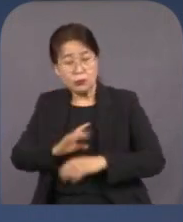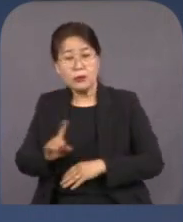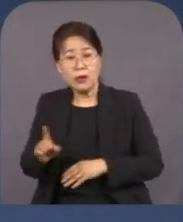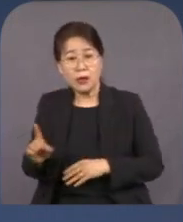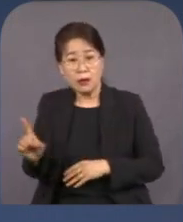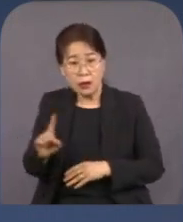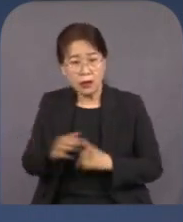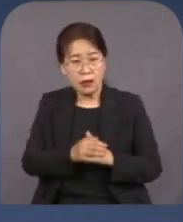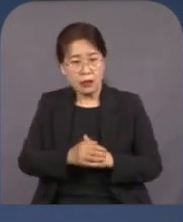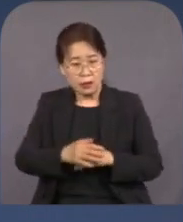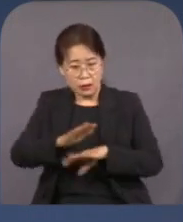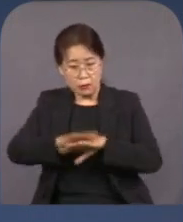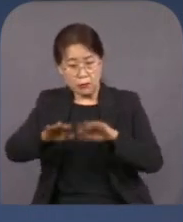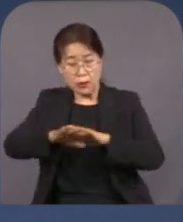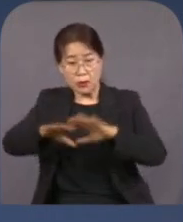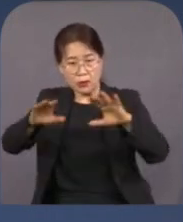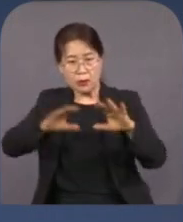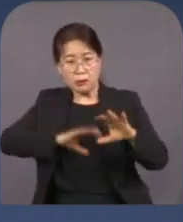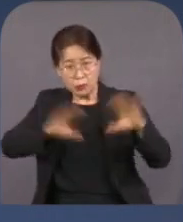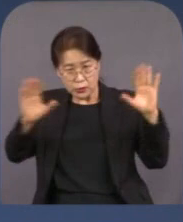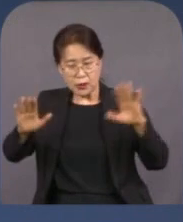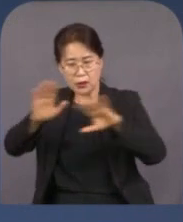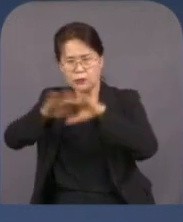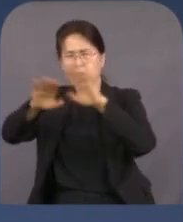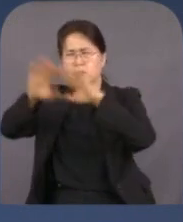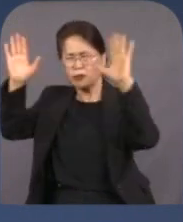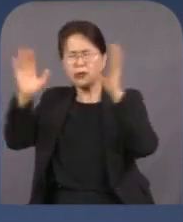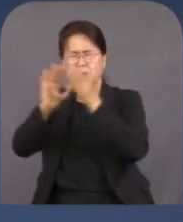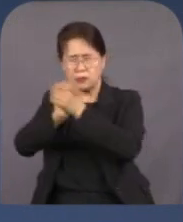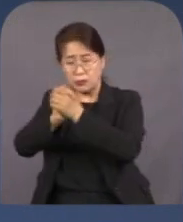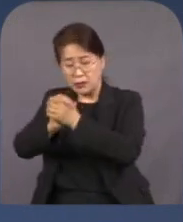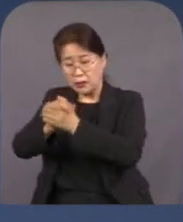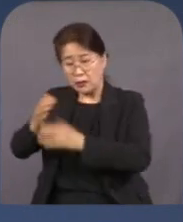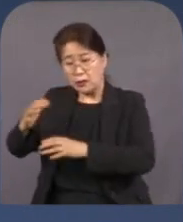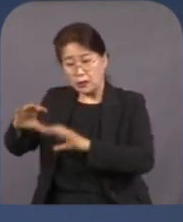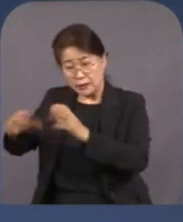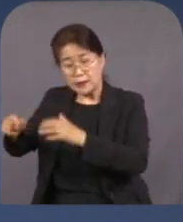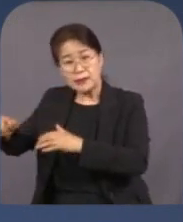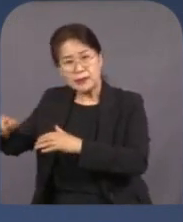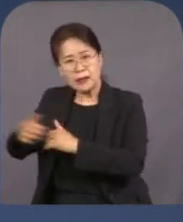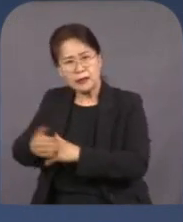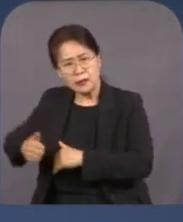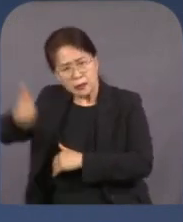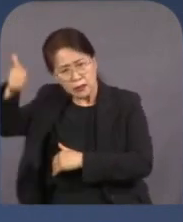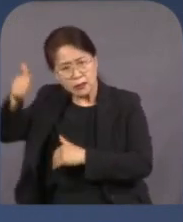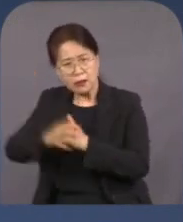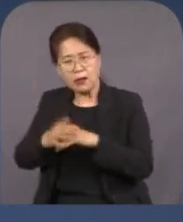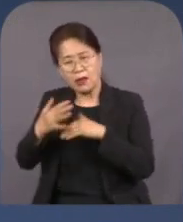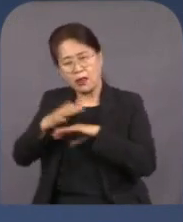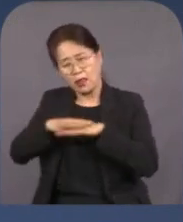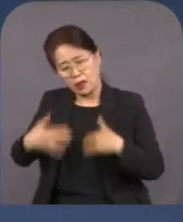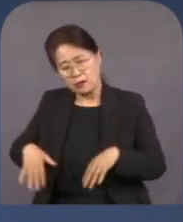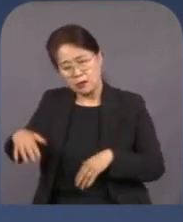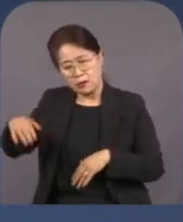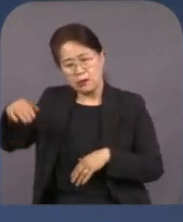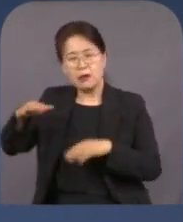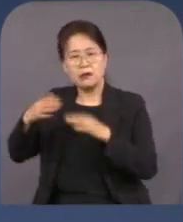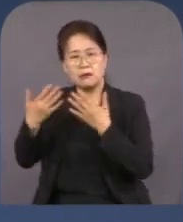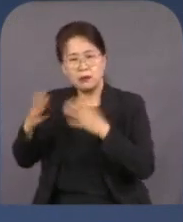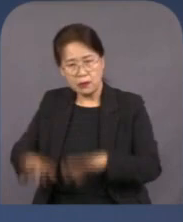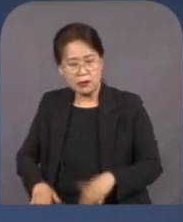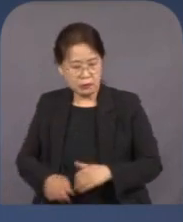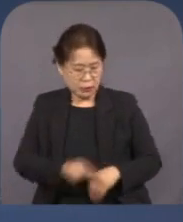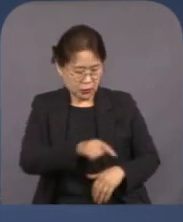모세가 손을 들어 기도하면 이스라엘이 이기고 모세가 손이 피곤하여 내려오면 아말렉이 이기도라는 거예요